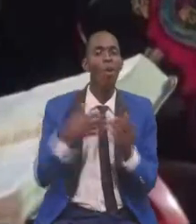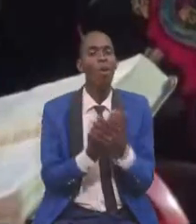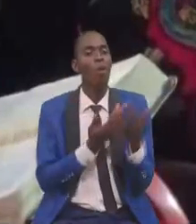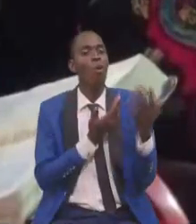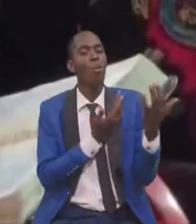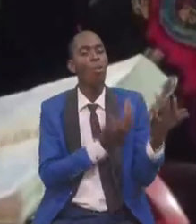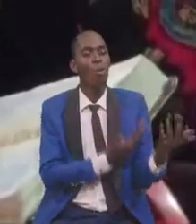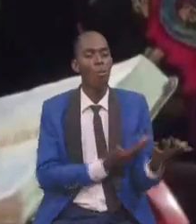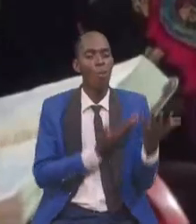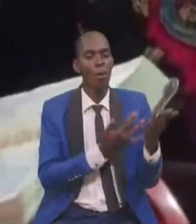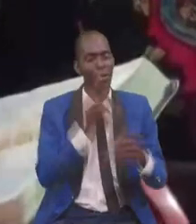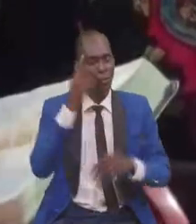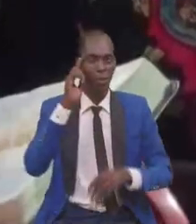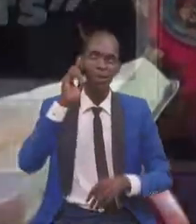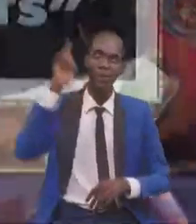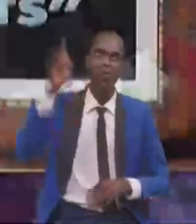l'attendaient.